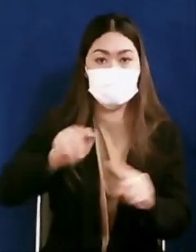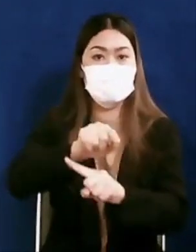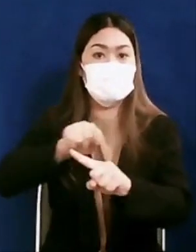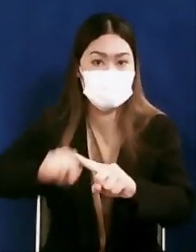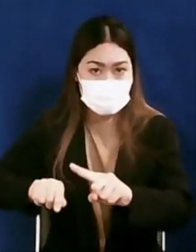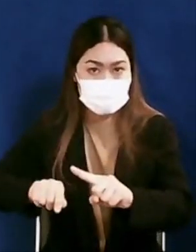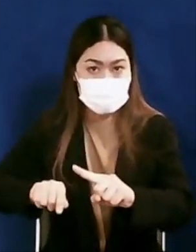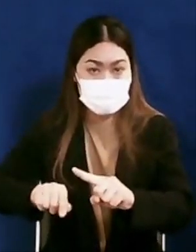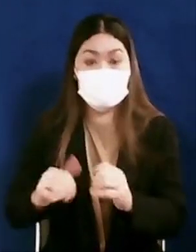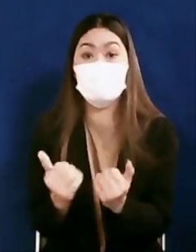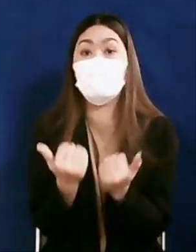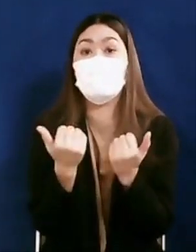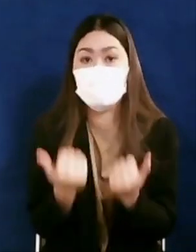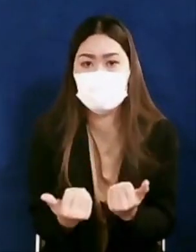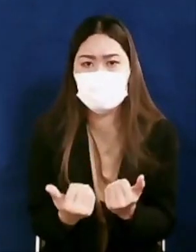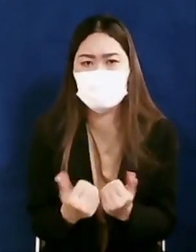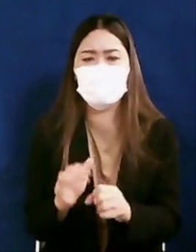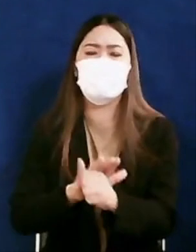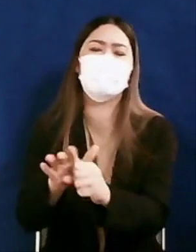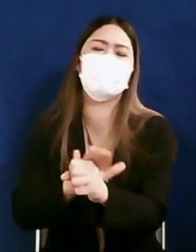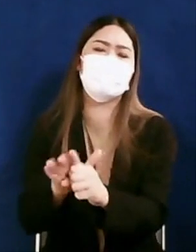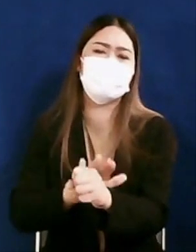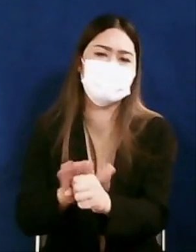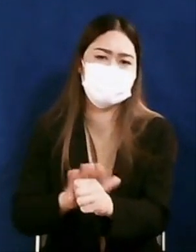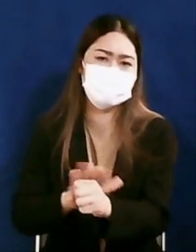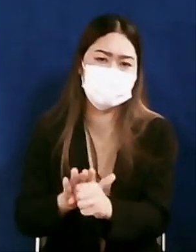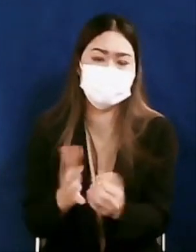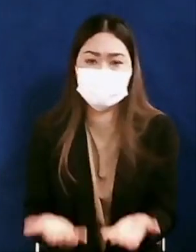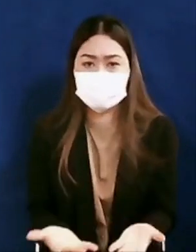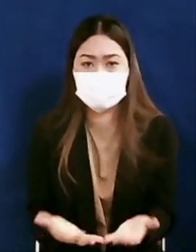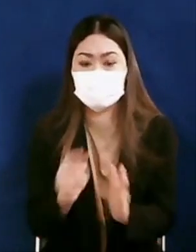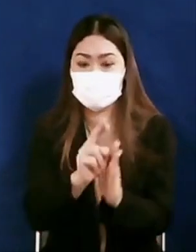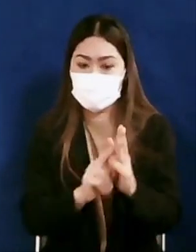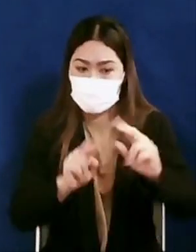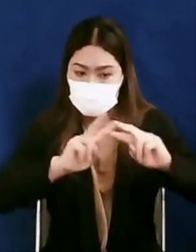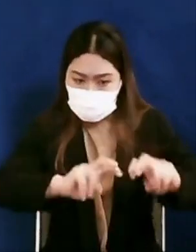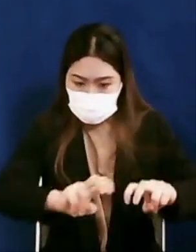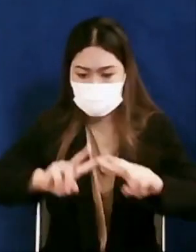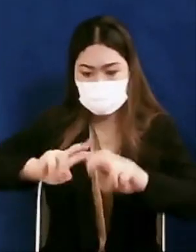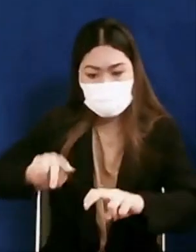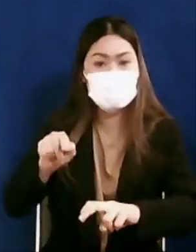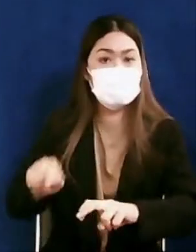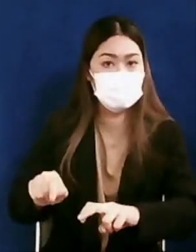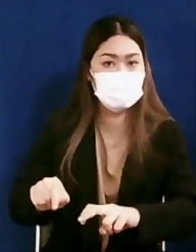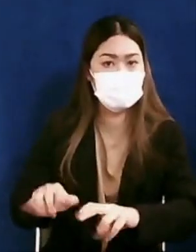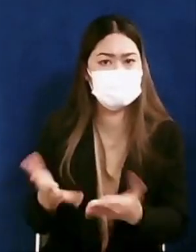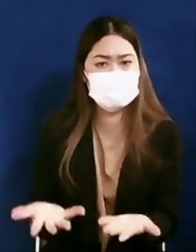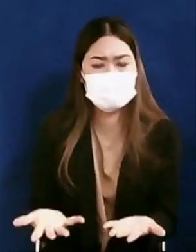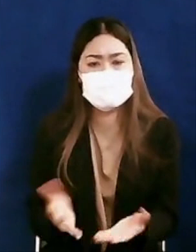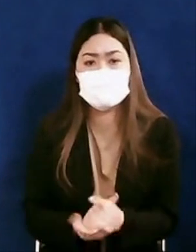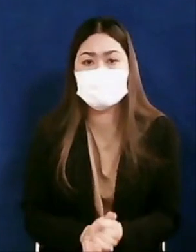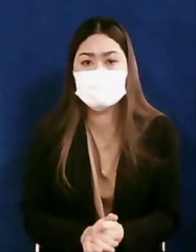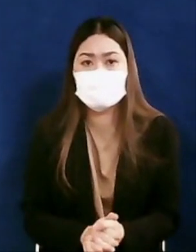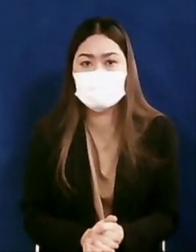1.4% นะครับเพราะฉะนั้นมันไม่มากครับนะก็แสดงว่าระบบการตรวจของเราเนี่ย